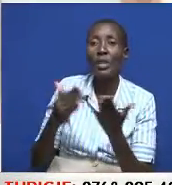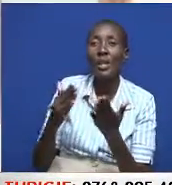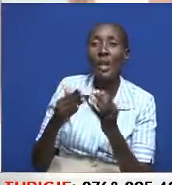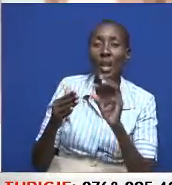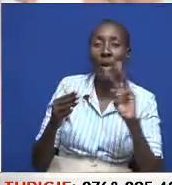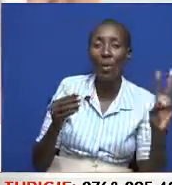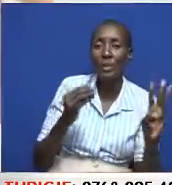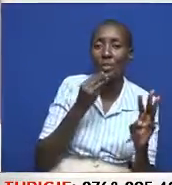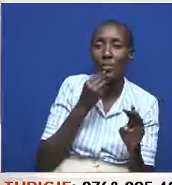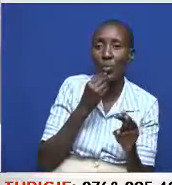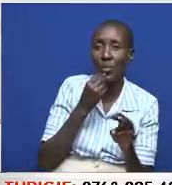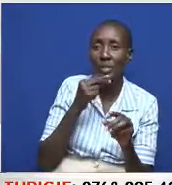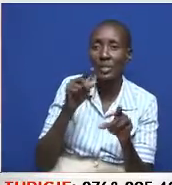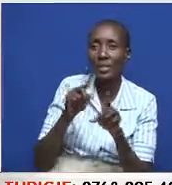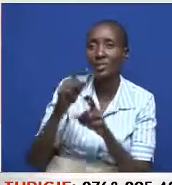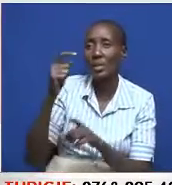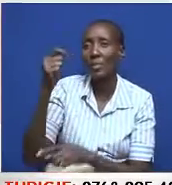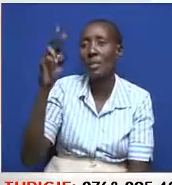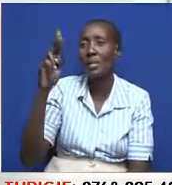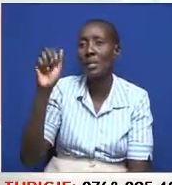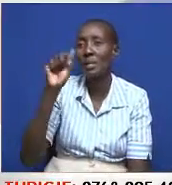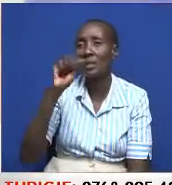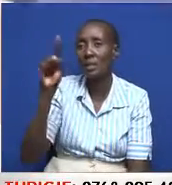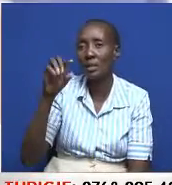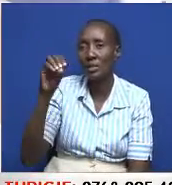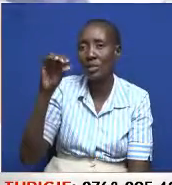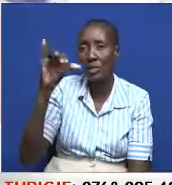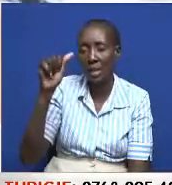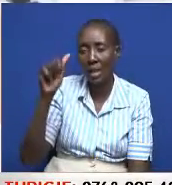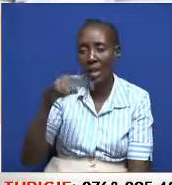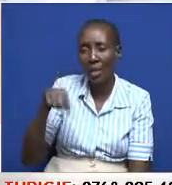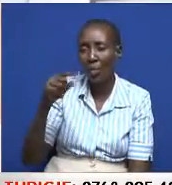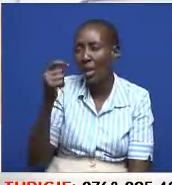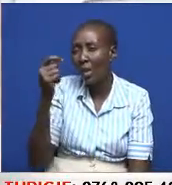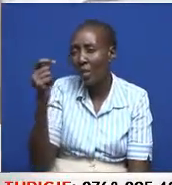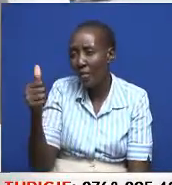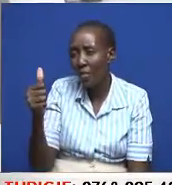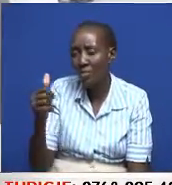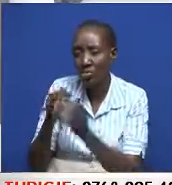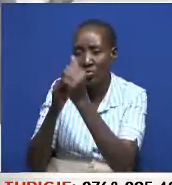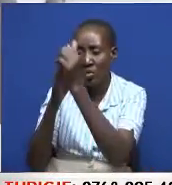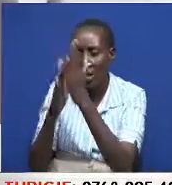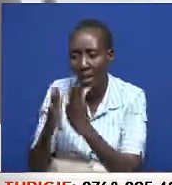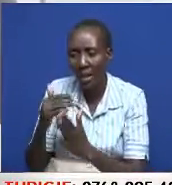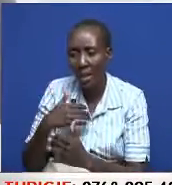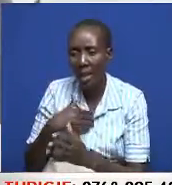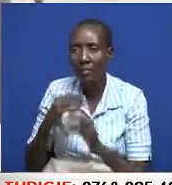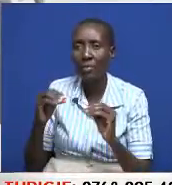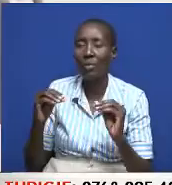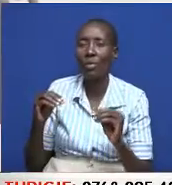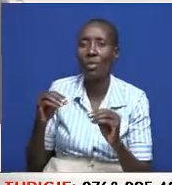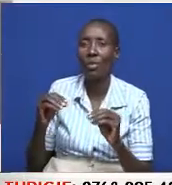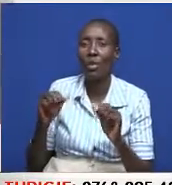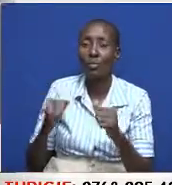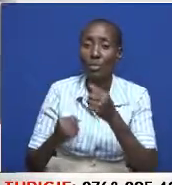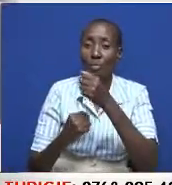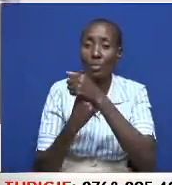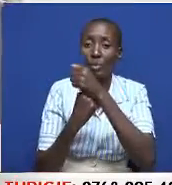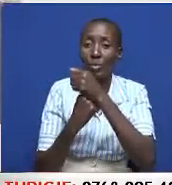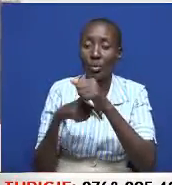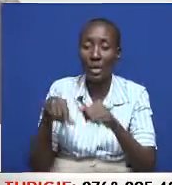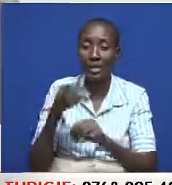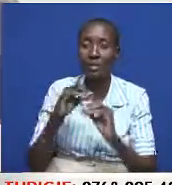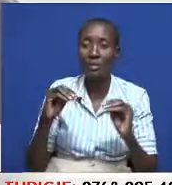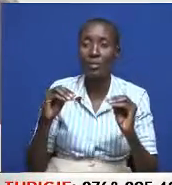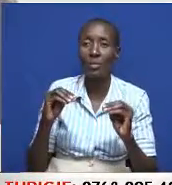Nzoia. Ni jamii ndogo. So kwa hivyo hakuna mwenye anatusaidia kuweza kutupeleka tetesi yetu kule mbele.